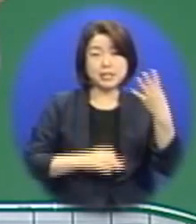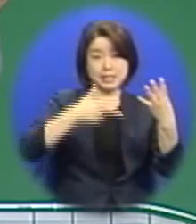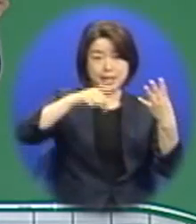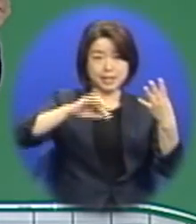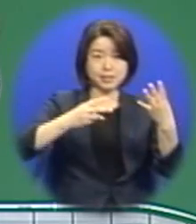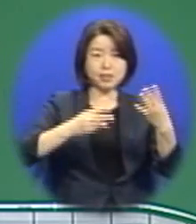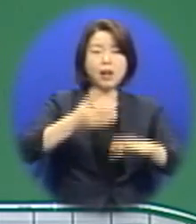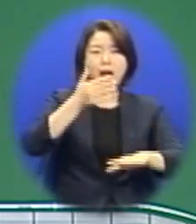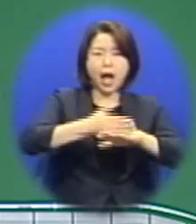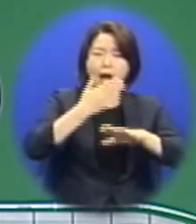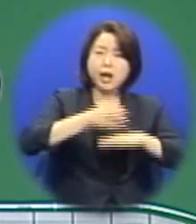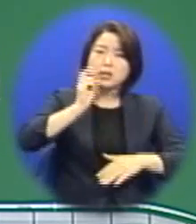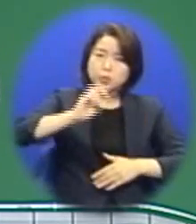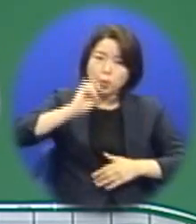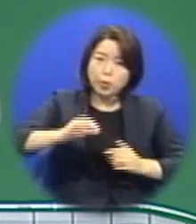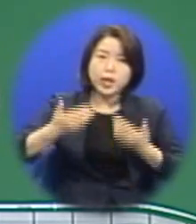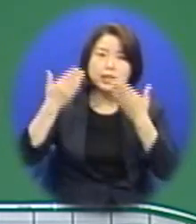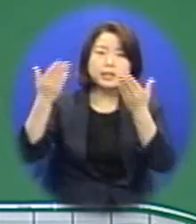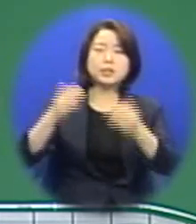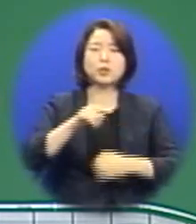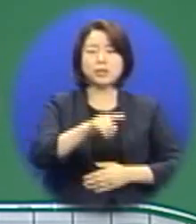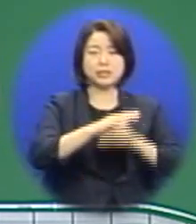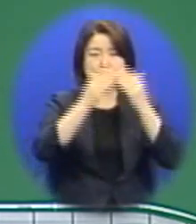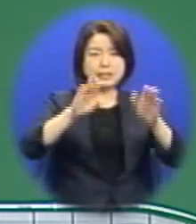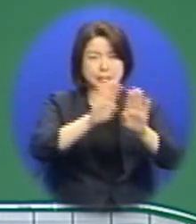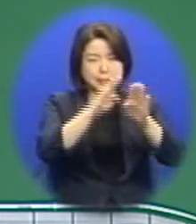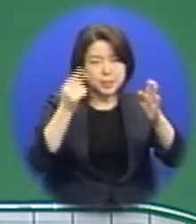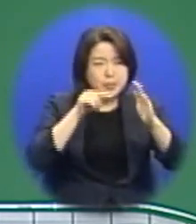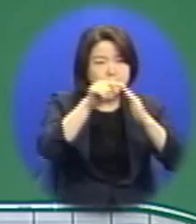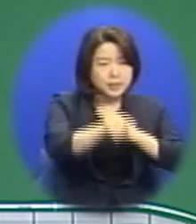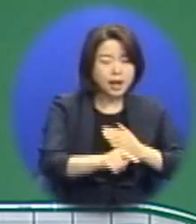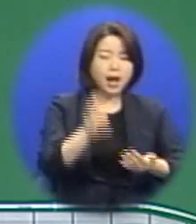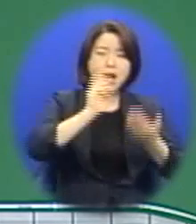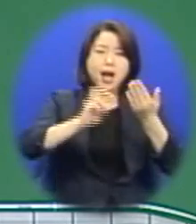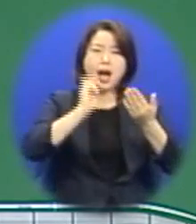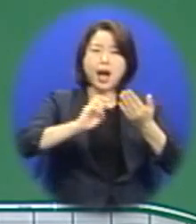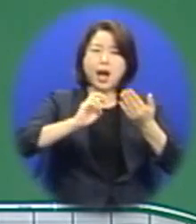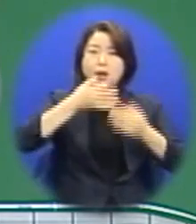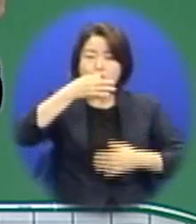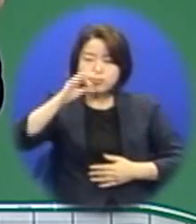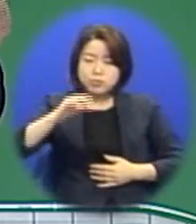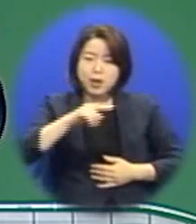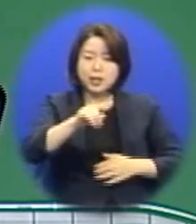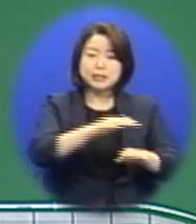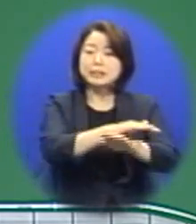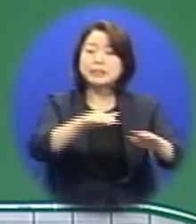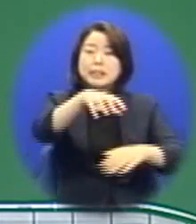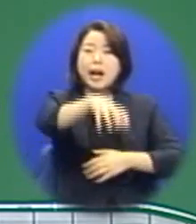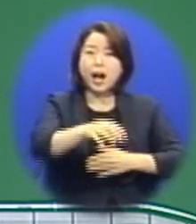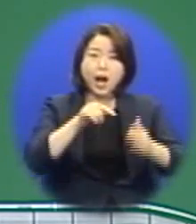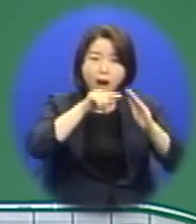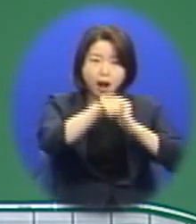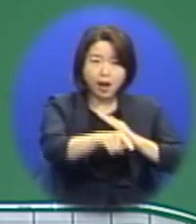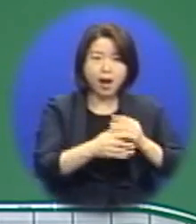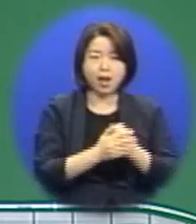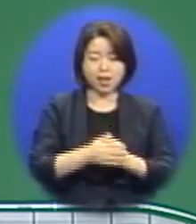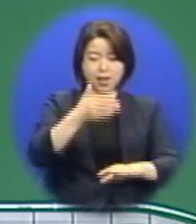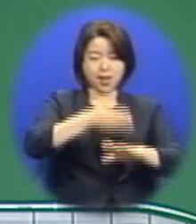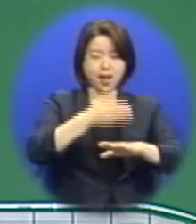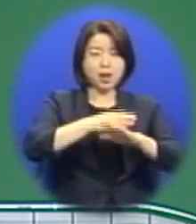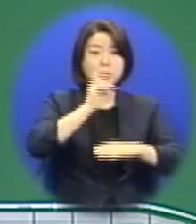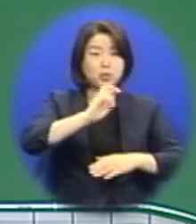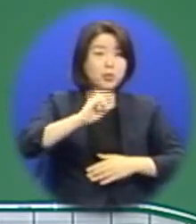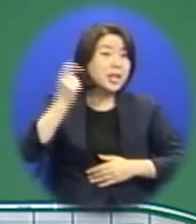감사의 노래를 드리며 그 성문으로 들어가거라. 찬양의 노래를 부르며 그 뜰 안으로 들어가거라. 감사의 노래를